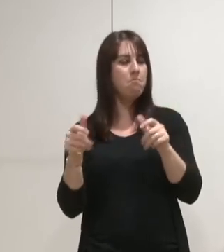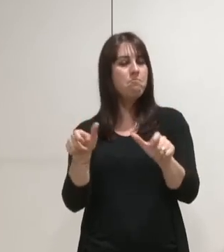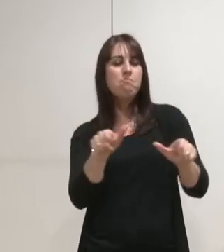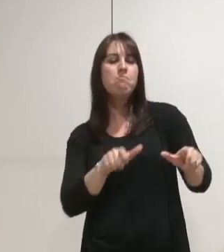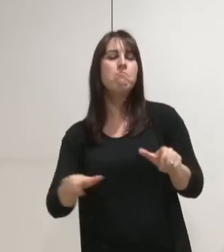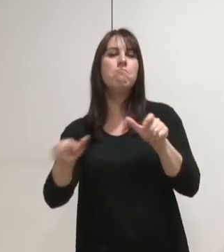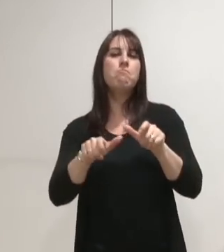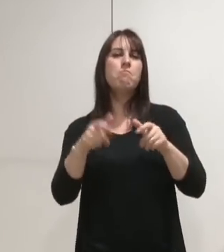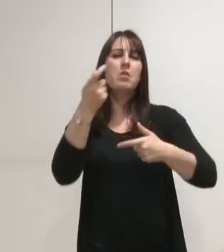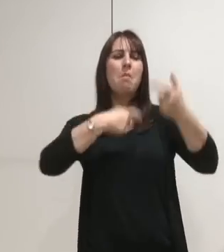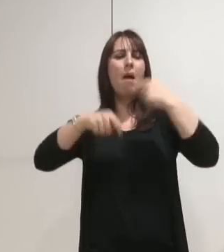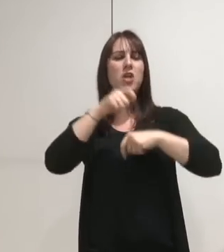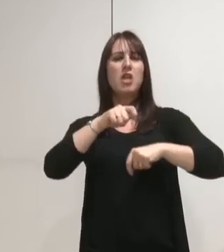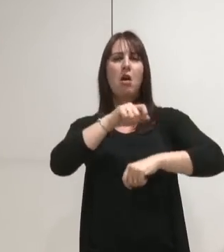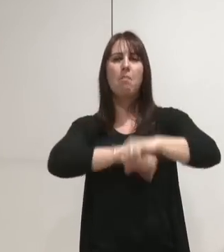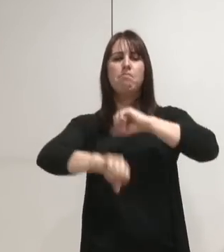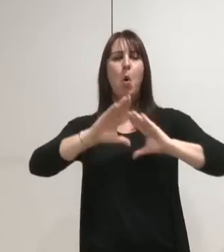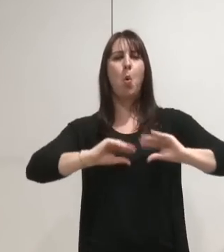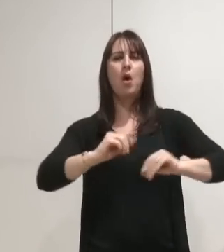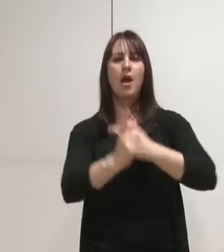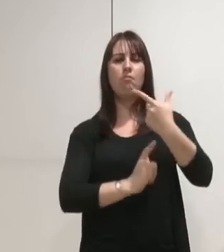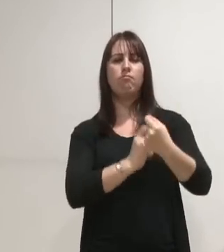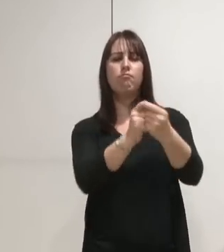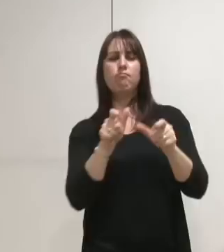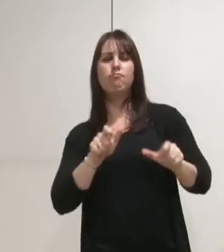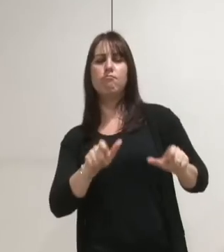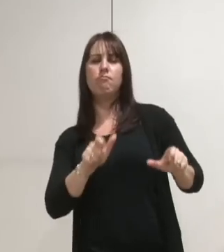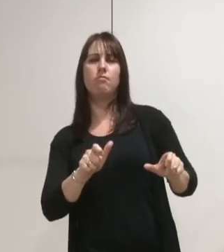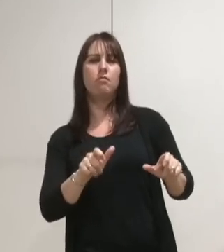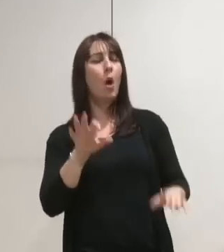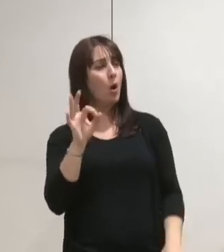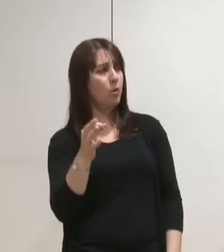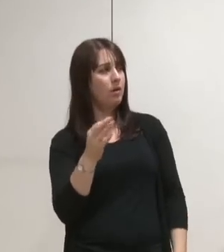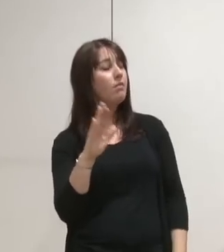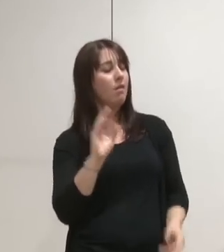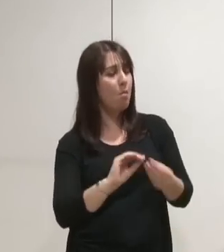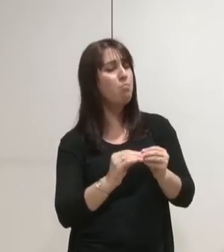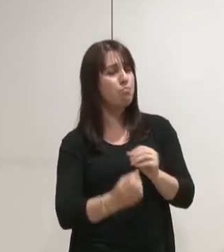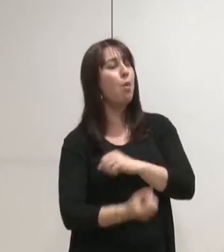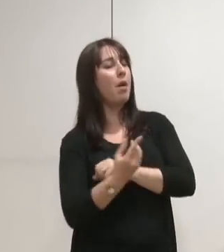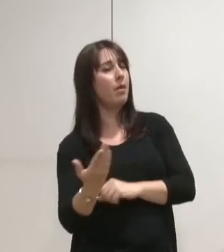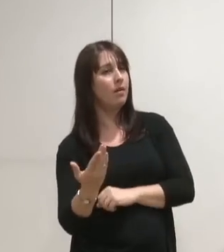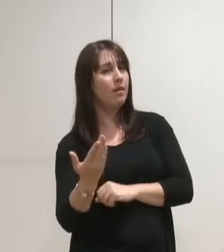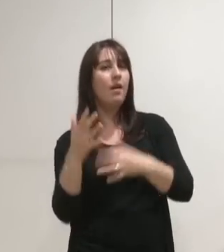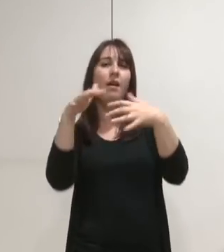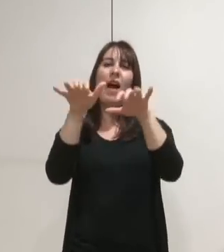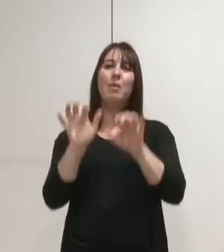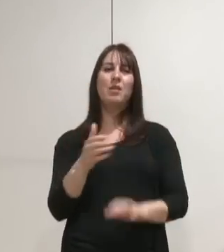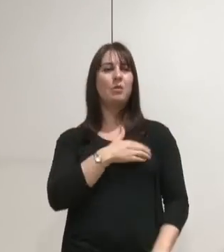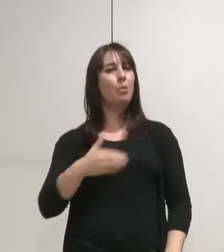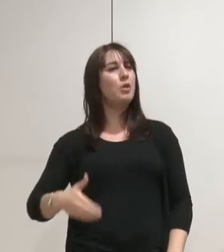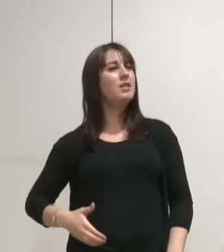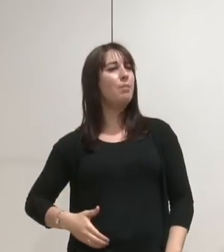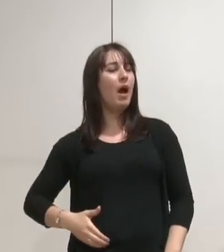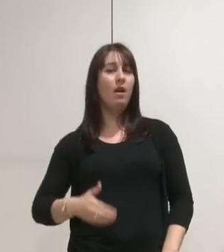exécution du marché seulement il y a un problème c'est que l'administration municipale